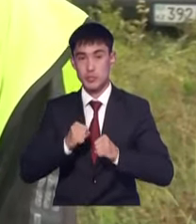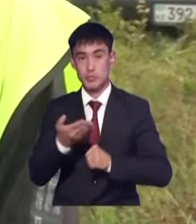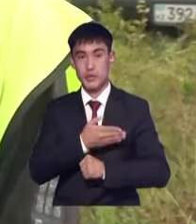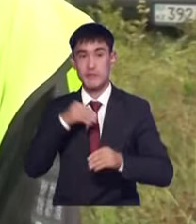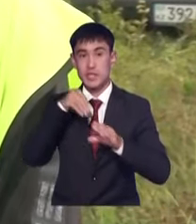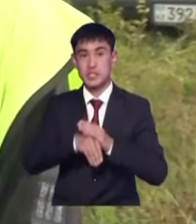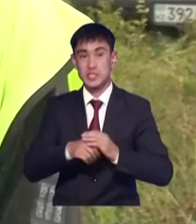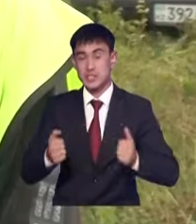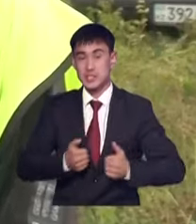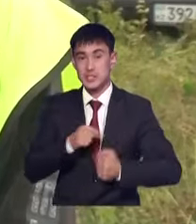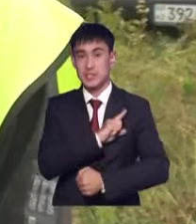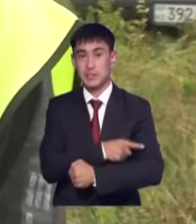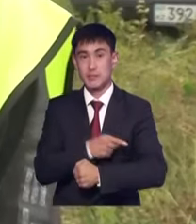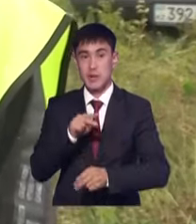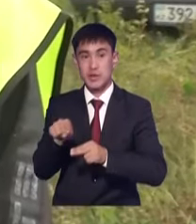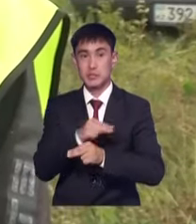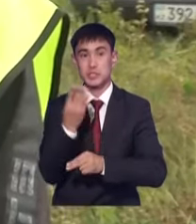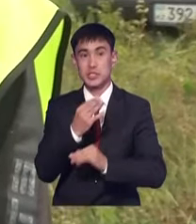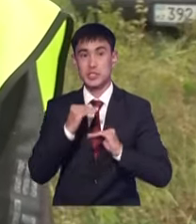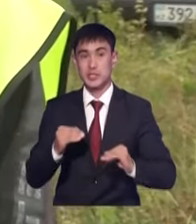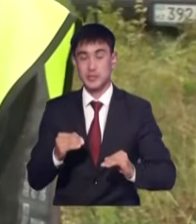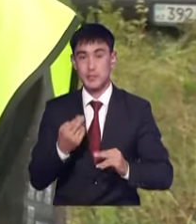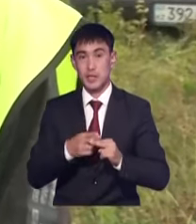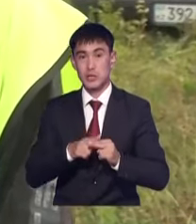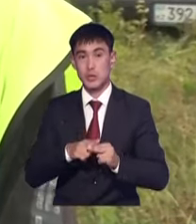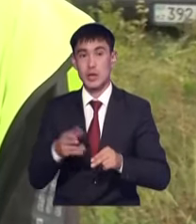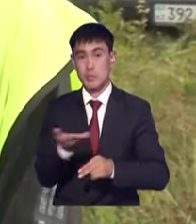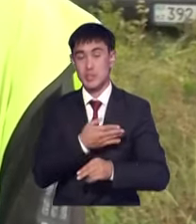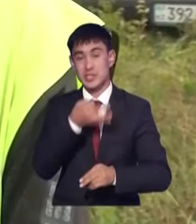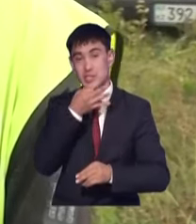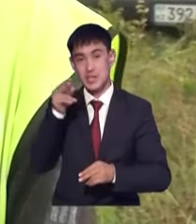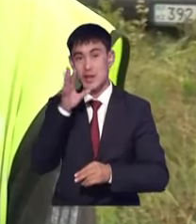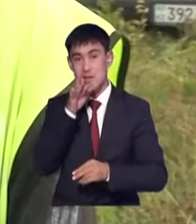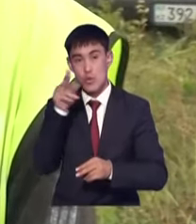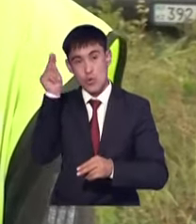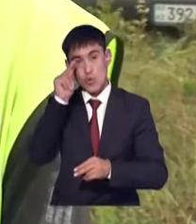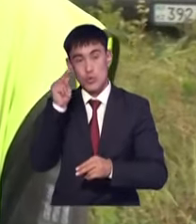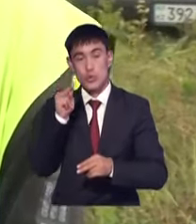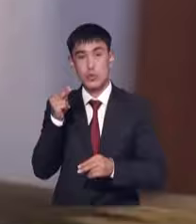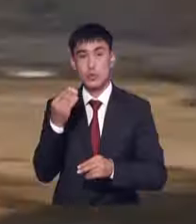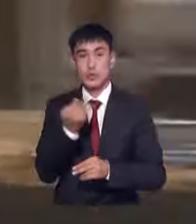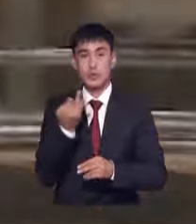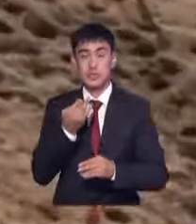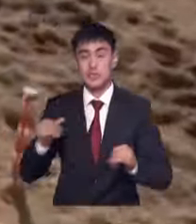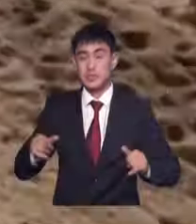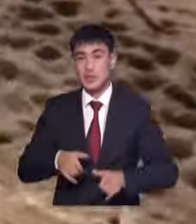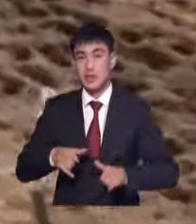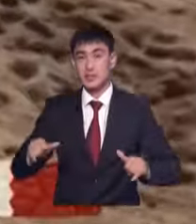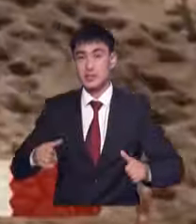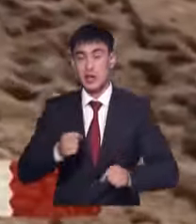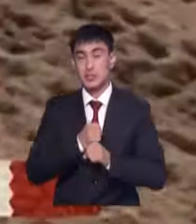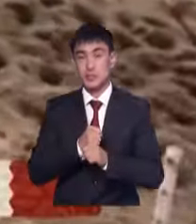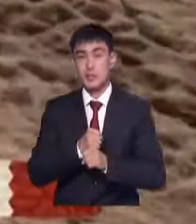мы вложили в них все свои силы. Мы воспитываем 4 детей, которые, как и мы, с ранних лет увлекаются скачками. В первый день